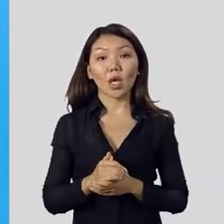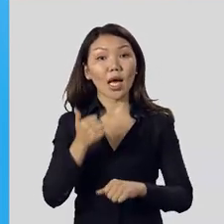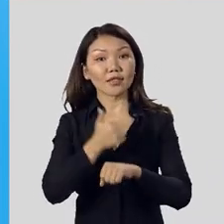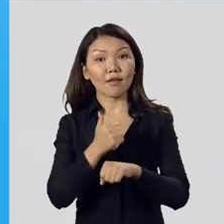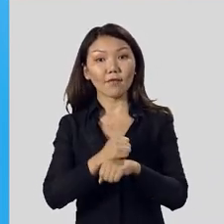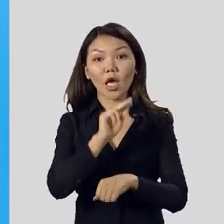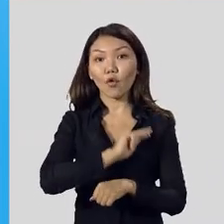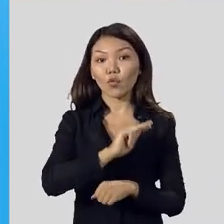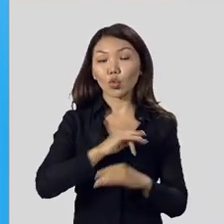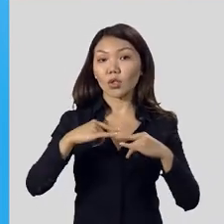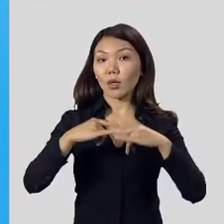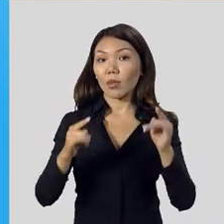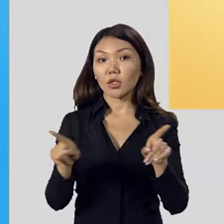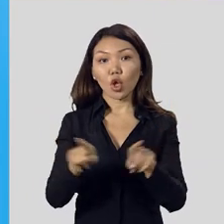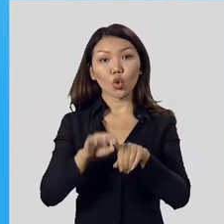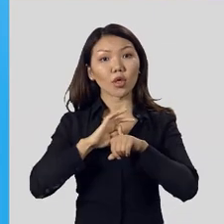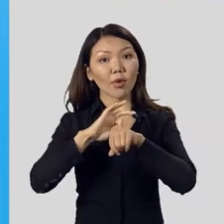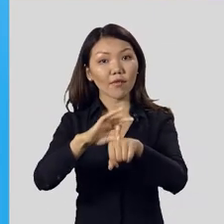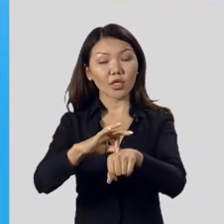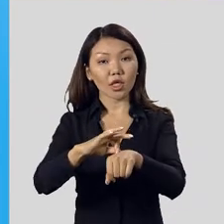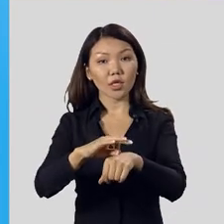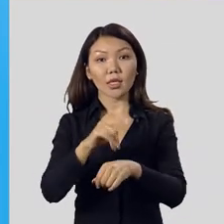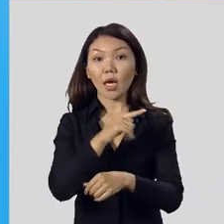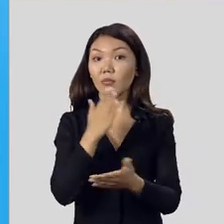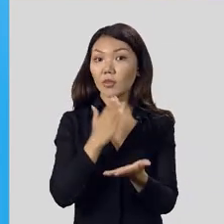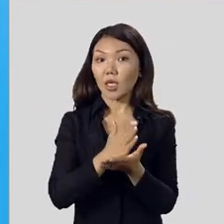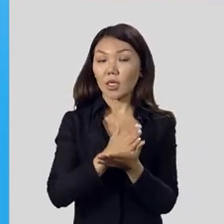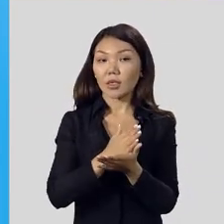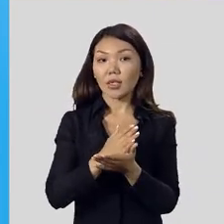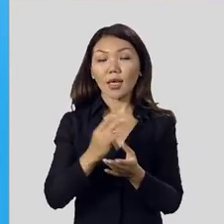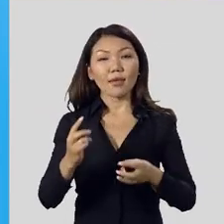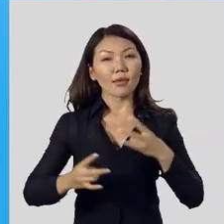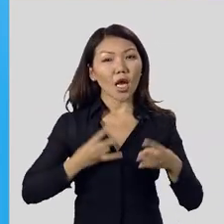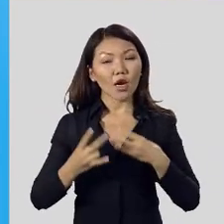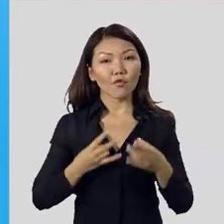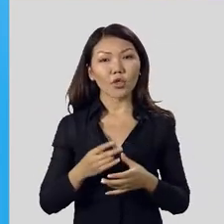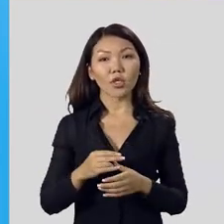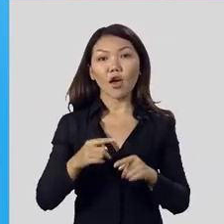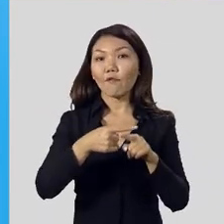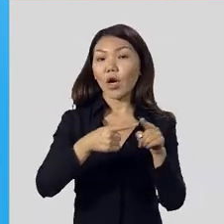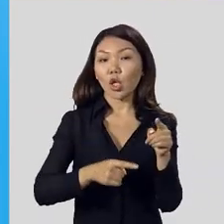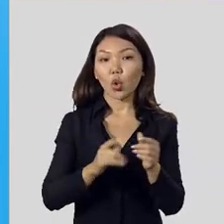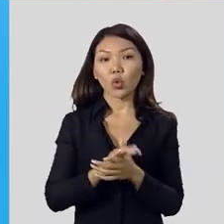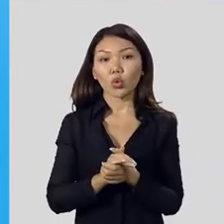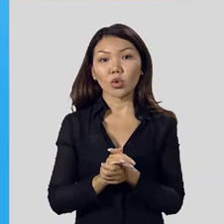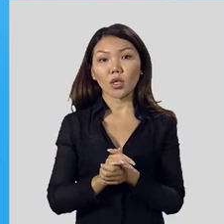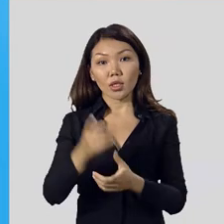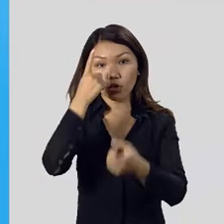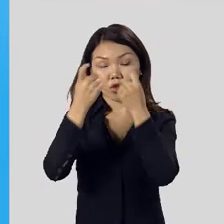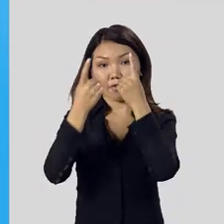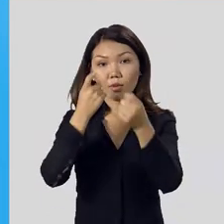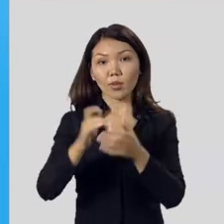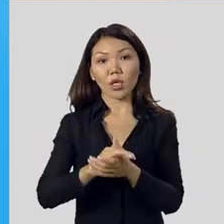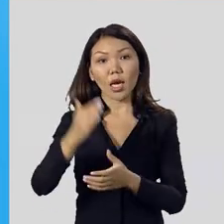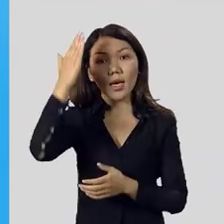моста тоже проводящая. Здесь проходят нервные волокна, несущую информацию вверх к